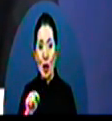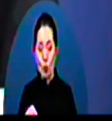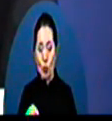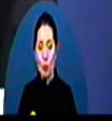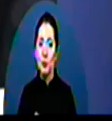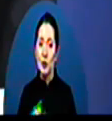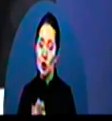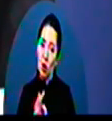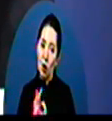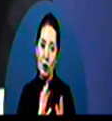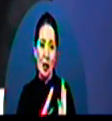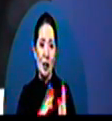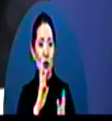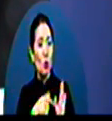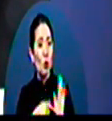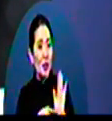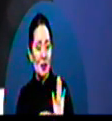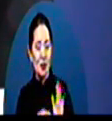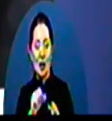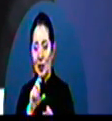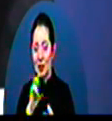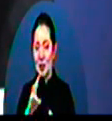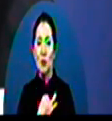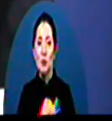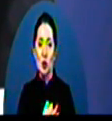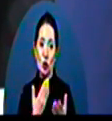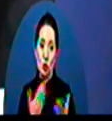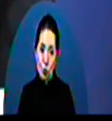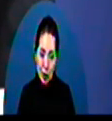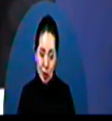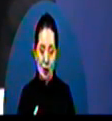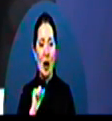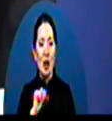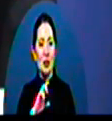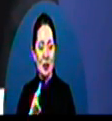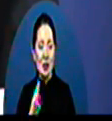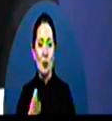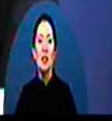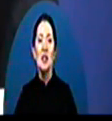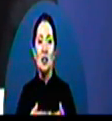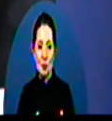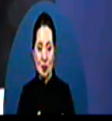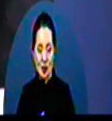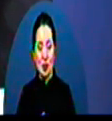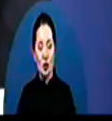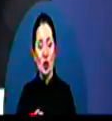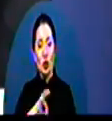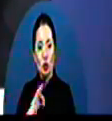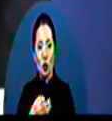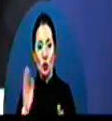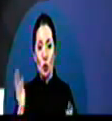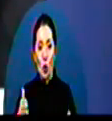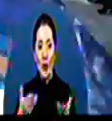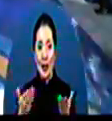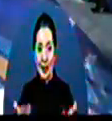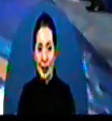одоо сонгогчдод хандж хэлэхэд ардчилсан намд итгэж болно, ардчилсан намыг дэмжээрэй гэж би нийт сонгогчдод уриалмаар